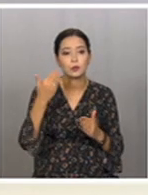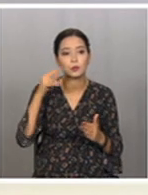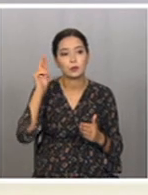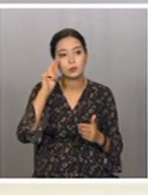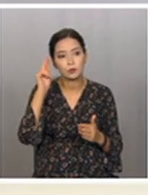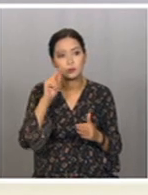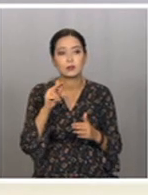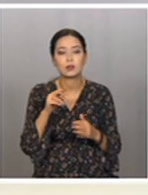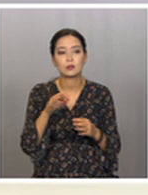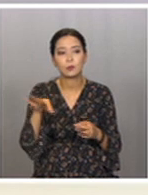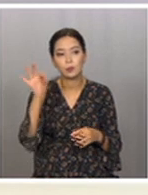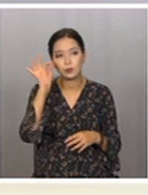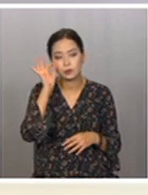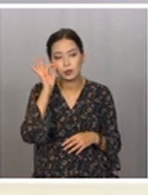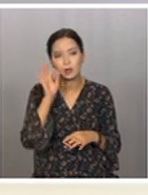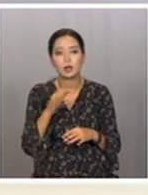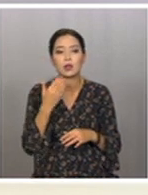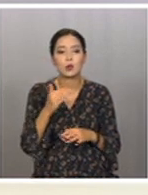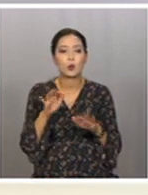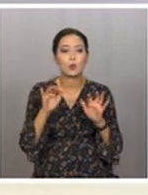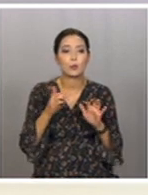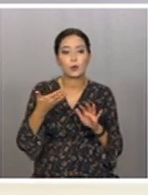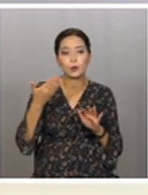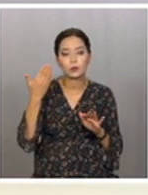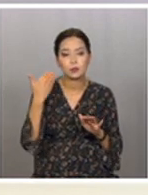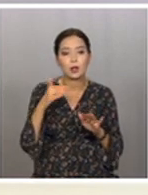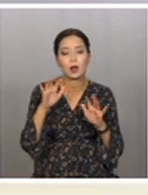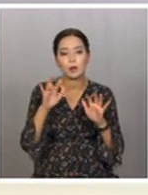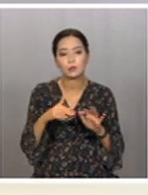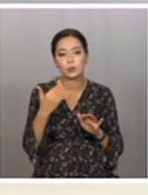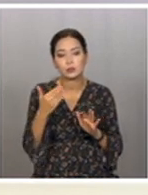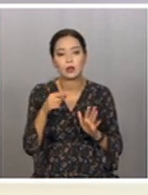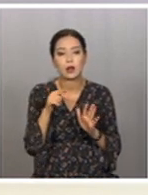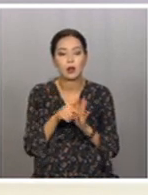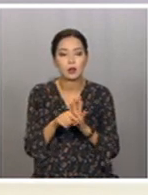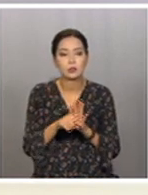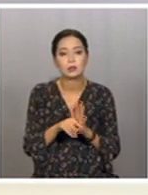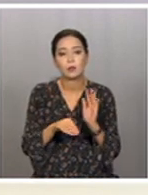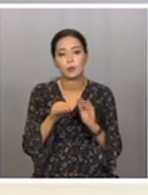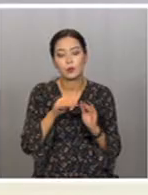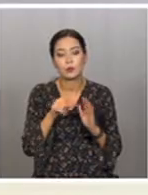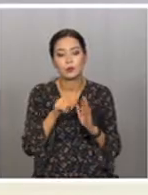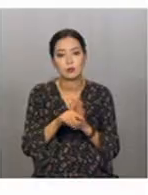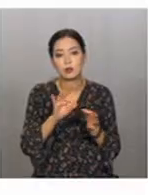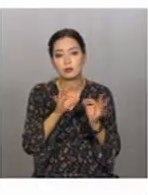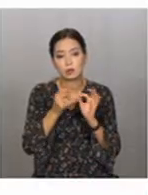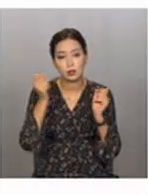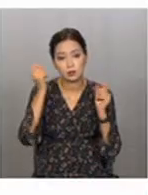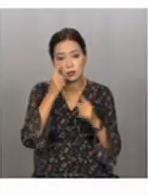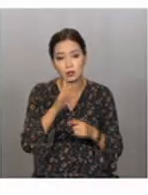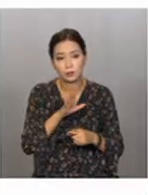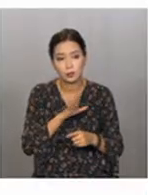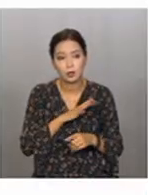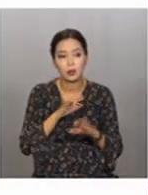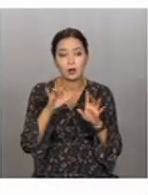шолу жасайық. Өткен сабақта біз сіздермен компьютердің конфигурациясы ұғымымен танысқан болатынбыз.